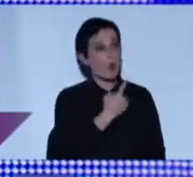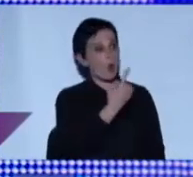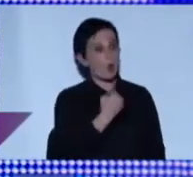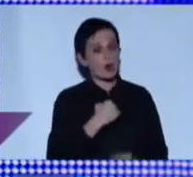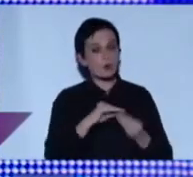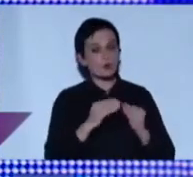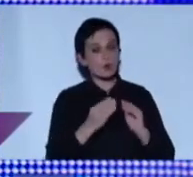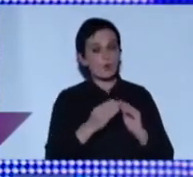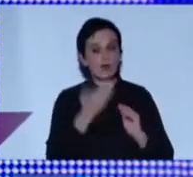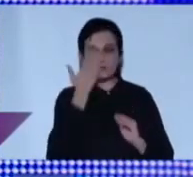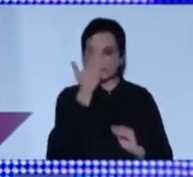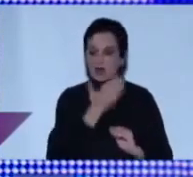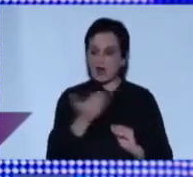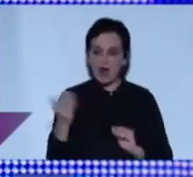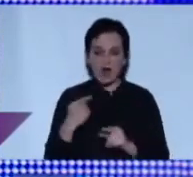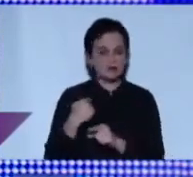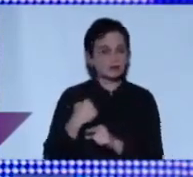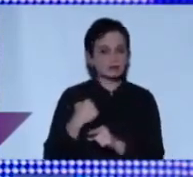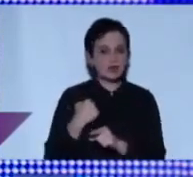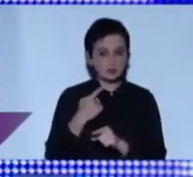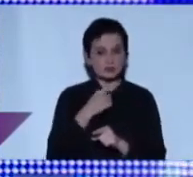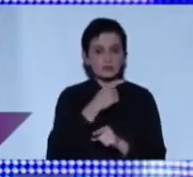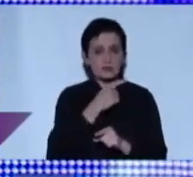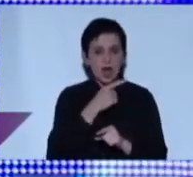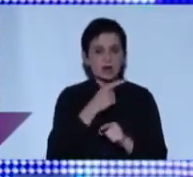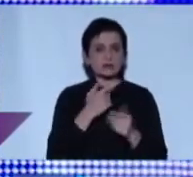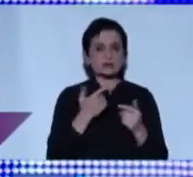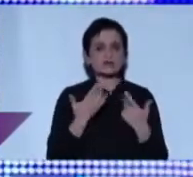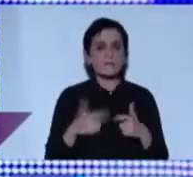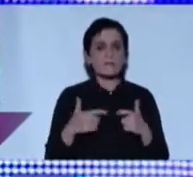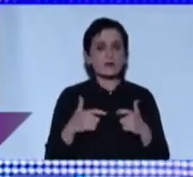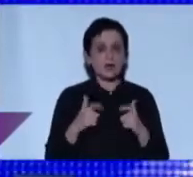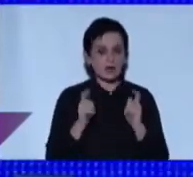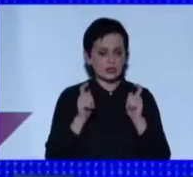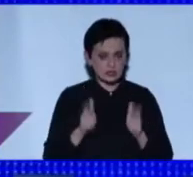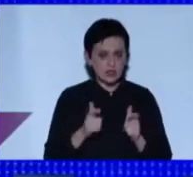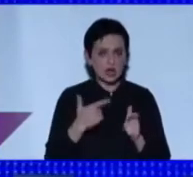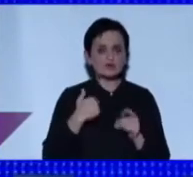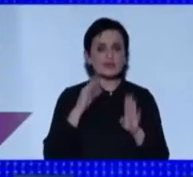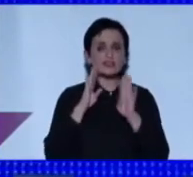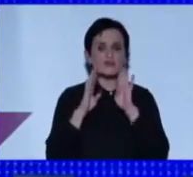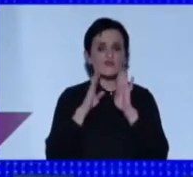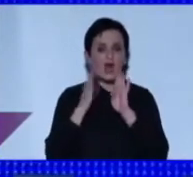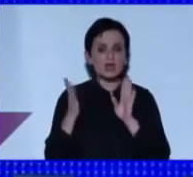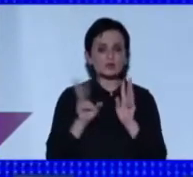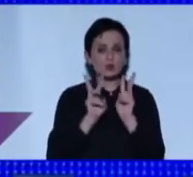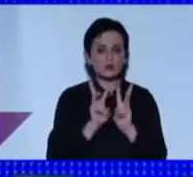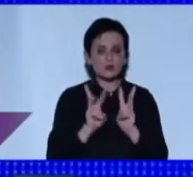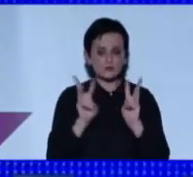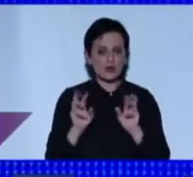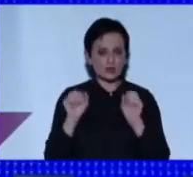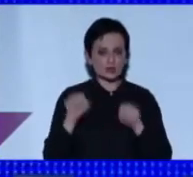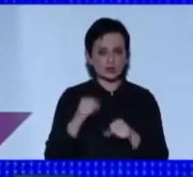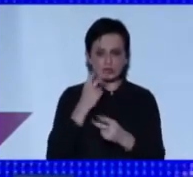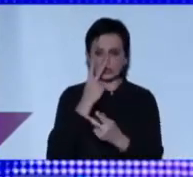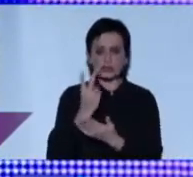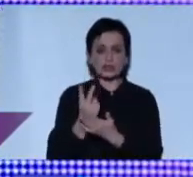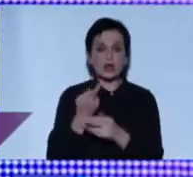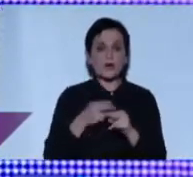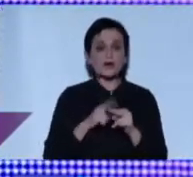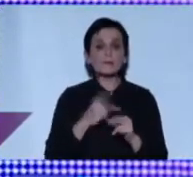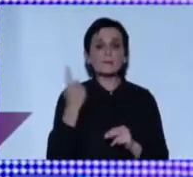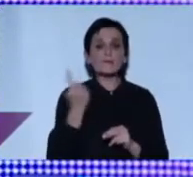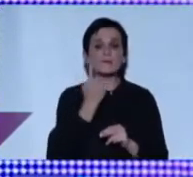არა ხალხთან. მათ პრაქტიკულად თანხმობა განაცხადა, შეგიძლიათ ნახოთ ეს ჩვენს ვებგვერდზეც და ფეისბუქზეც, და ეს იქნება პირველი